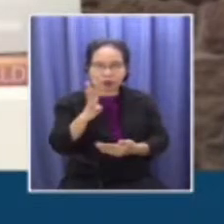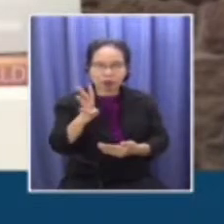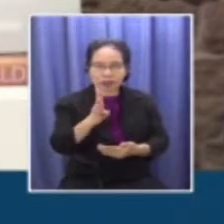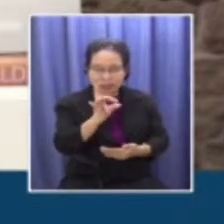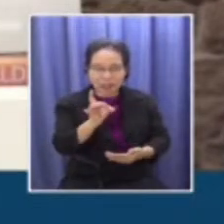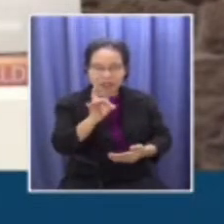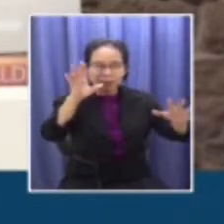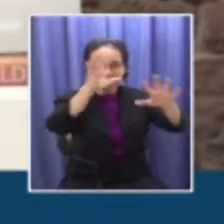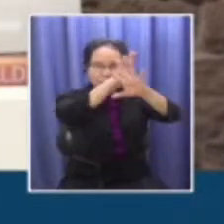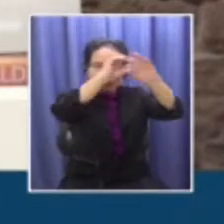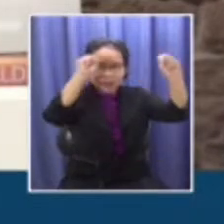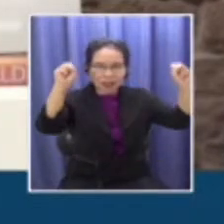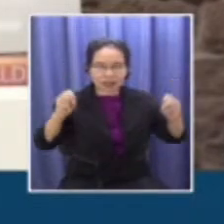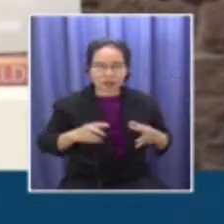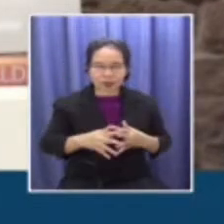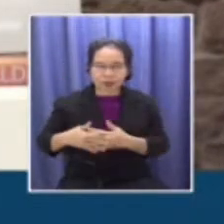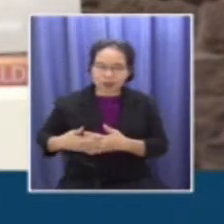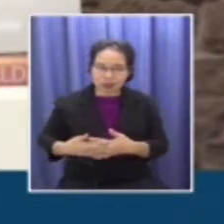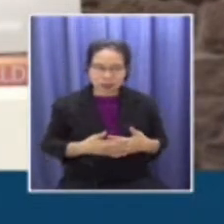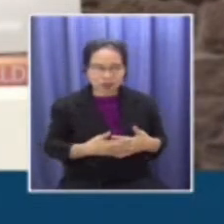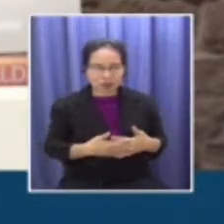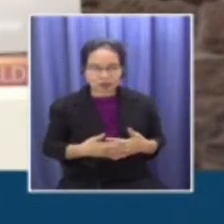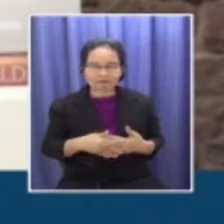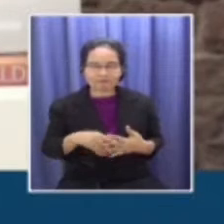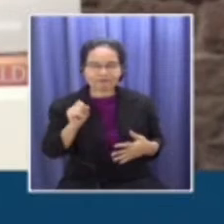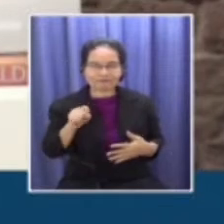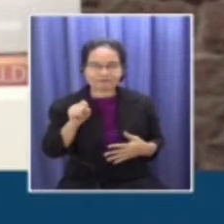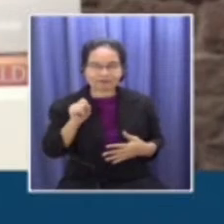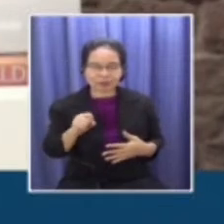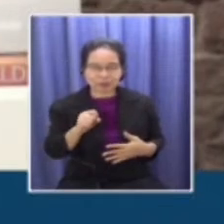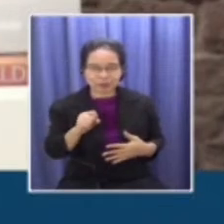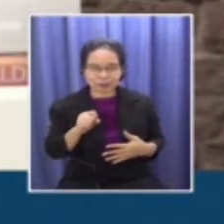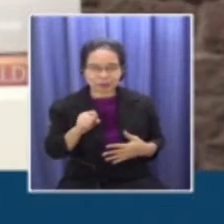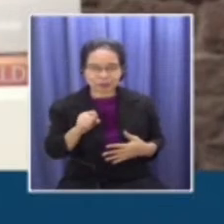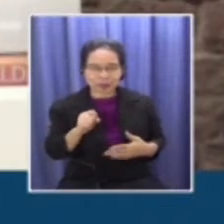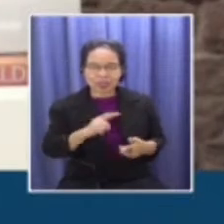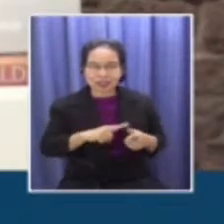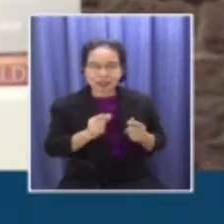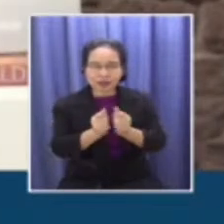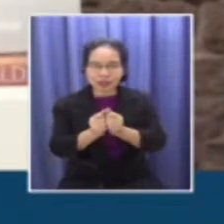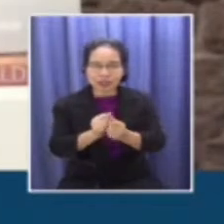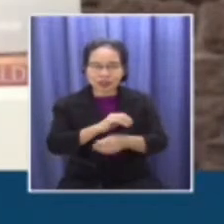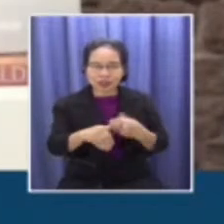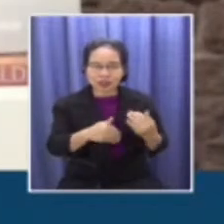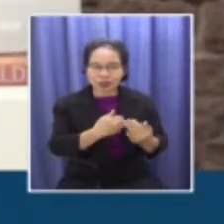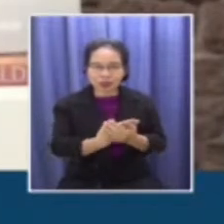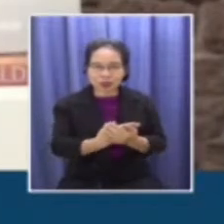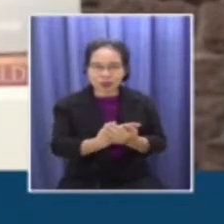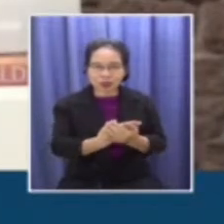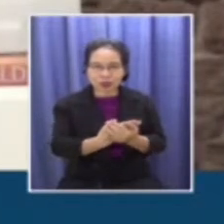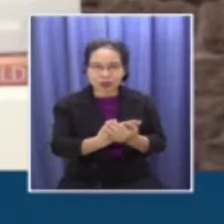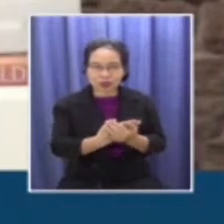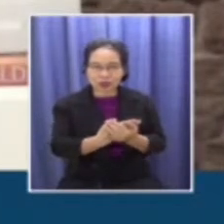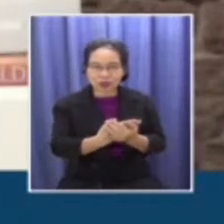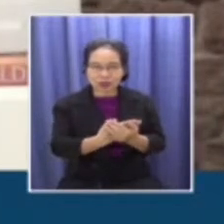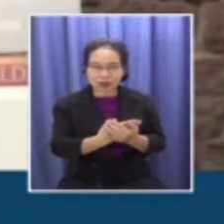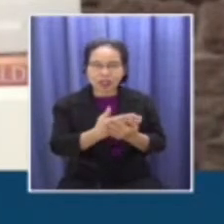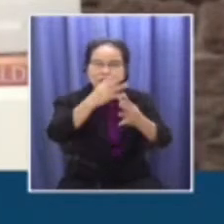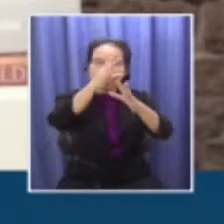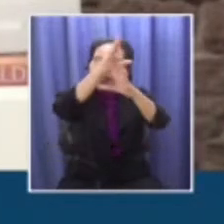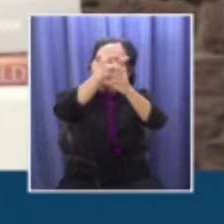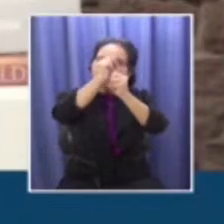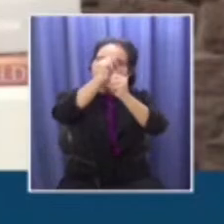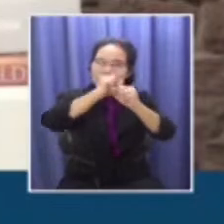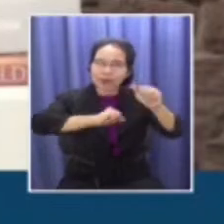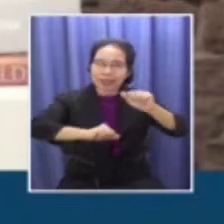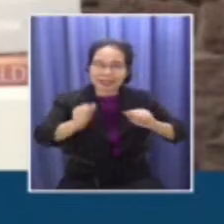ano nti na medie enye mani wuda se meka se megye Twerɛ Kronkron di every say America mampagina